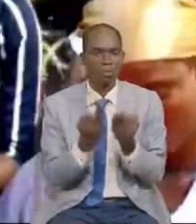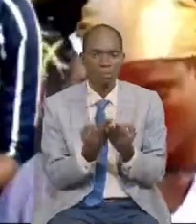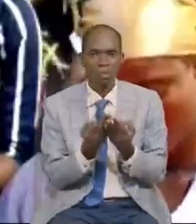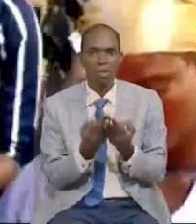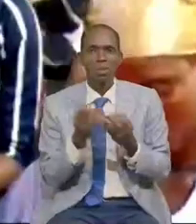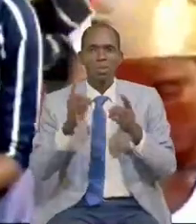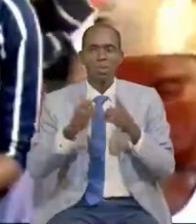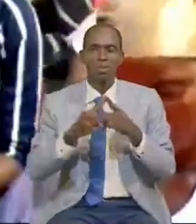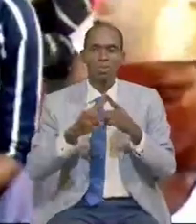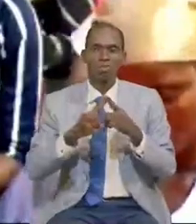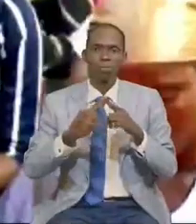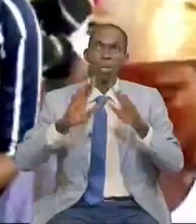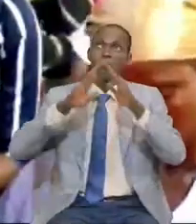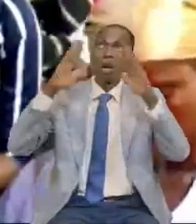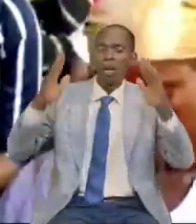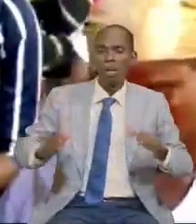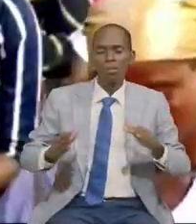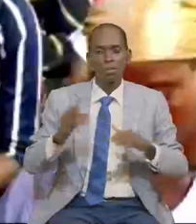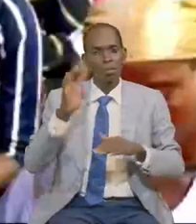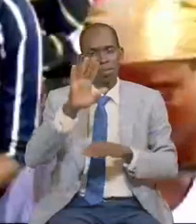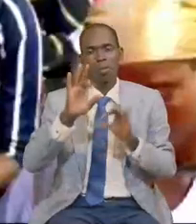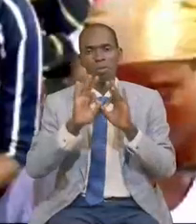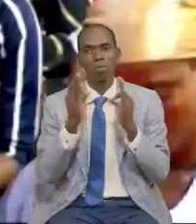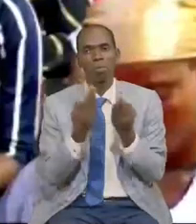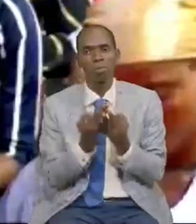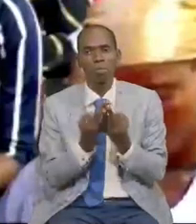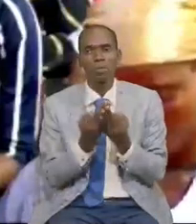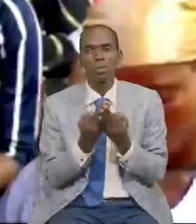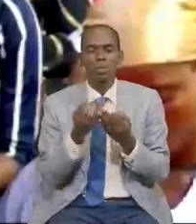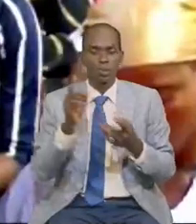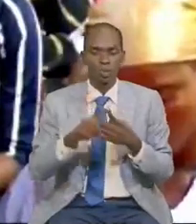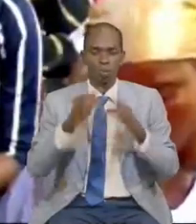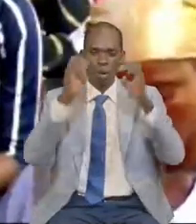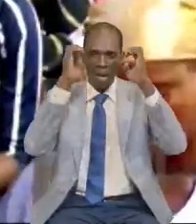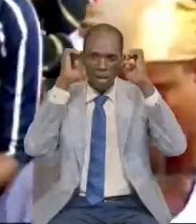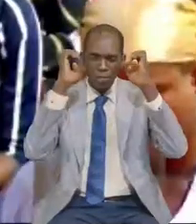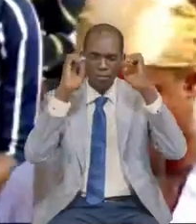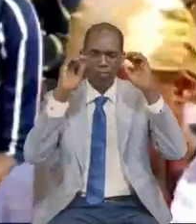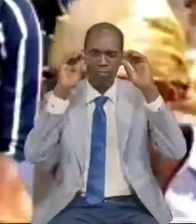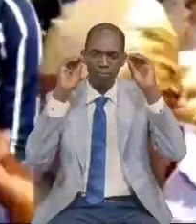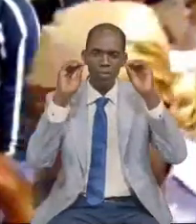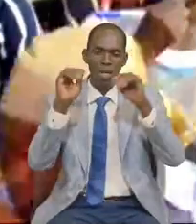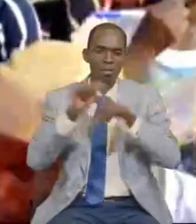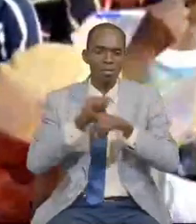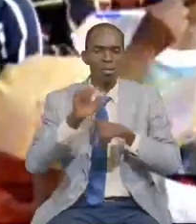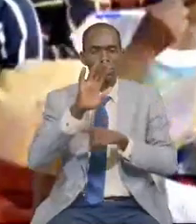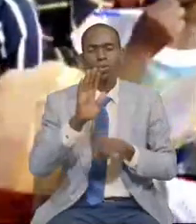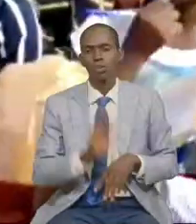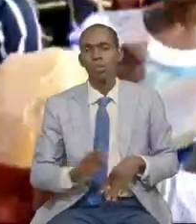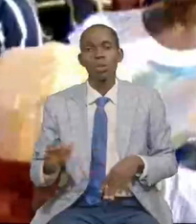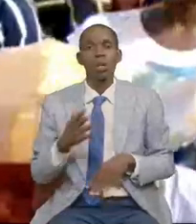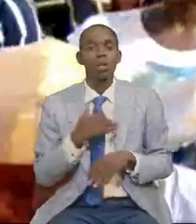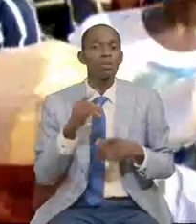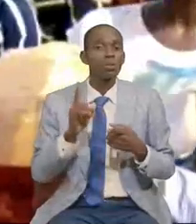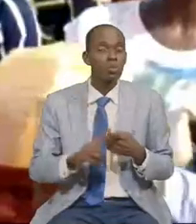pour loger ta famille, pour éduquer tes enfants. Et pour réussir dans la